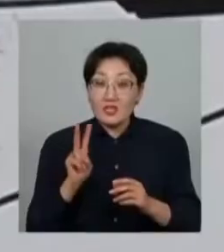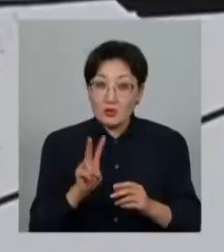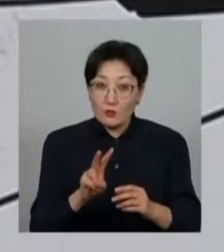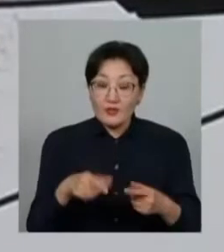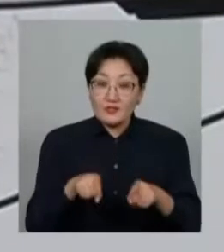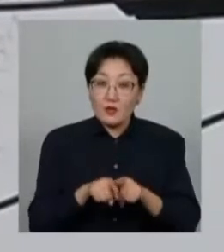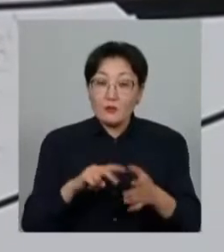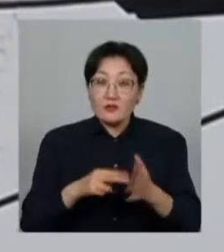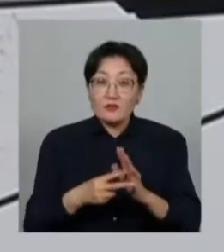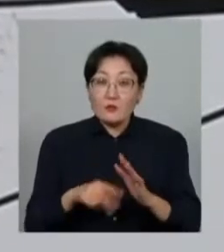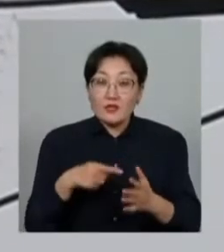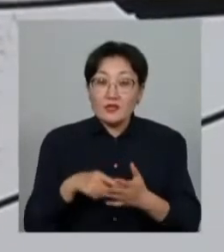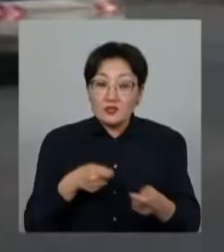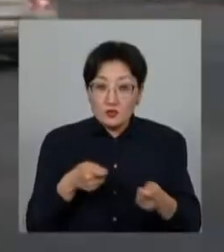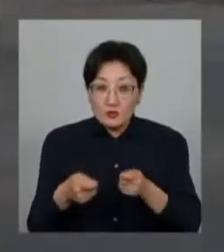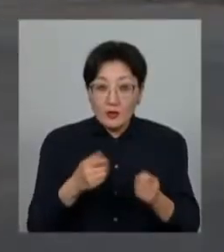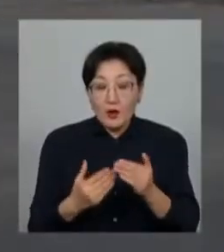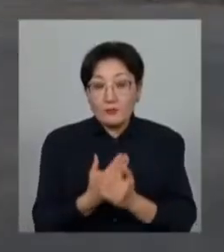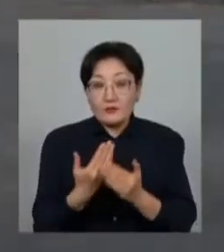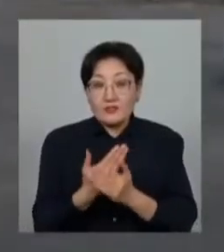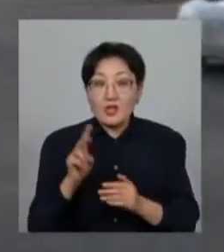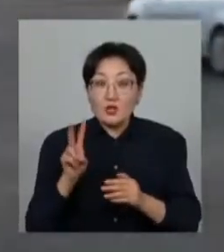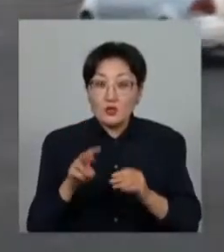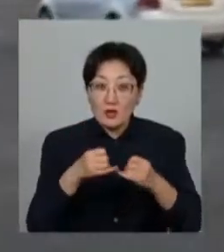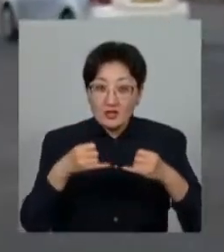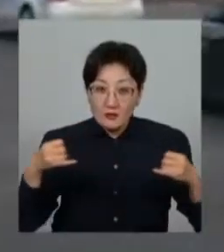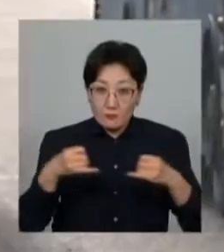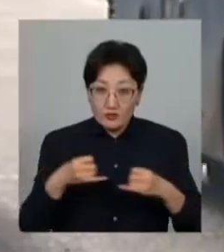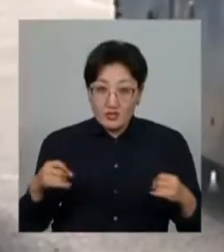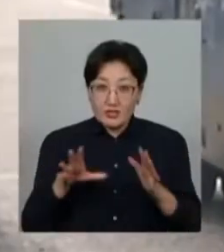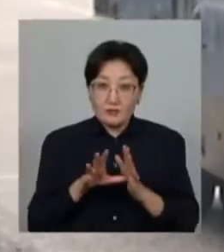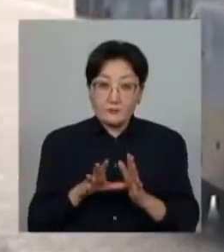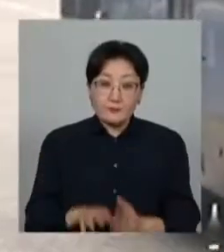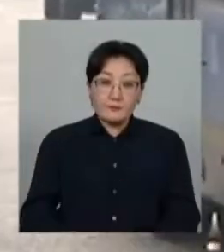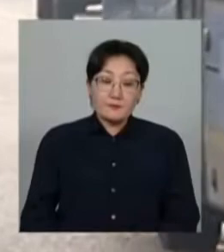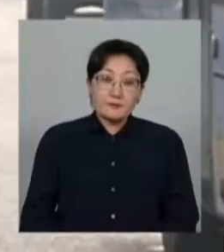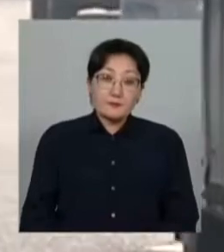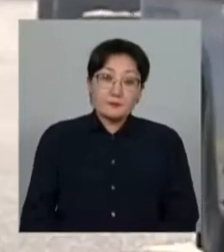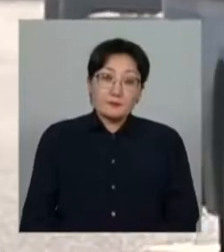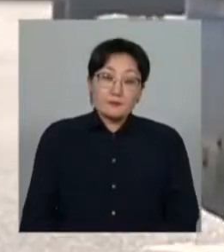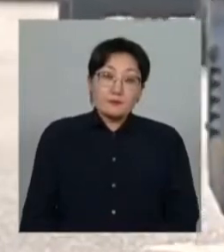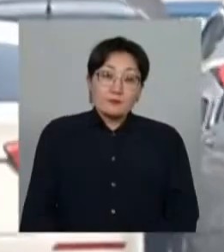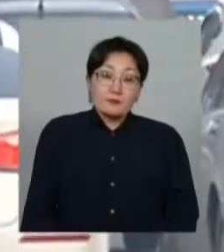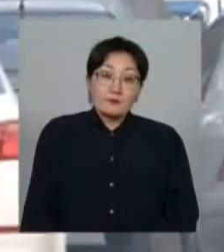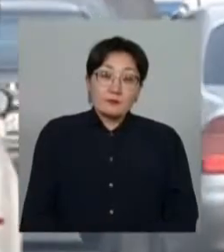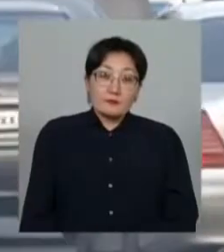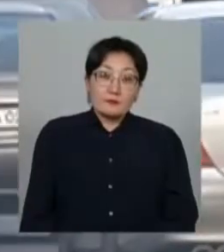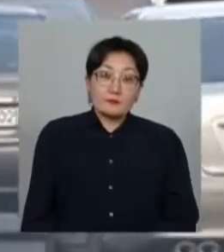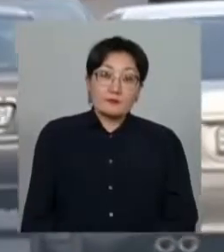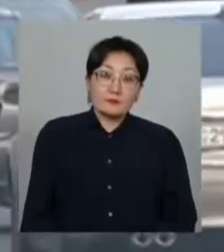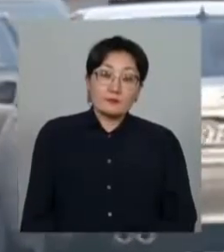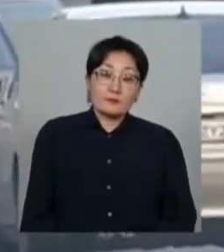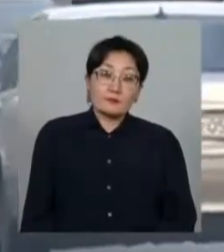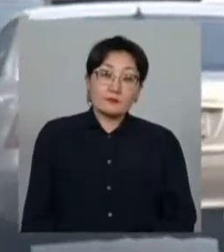троллейбусов. Также в планах городских властей обновление троллейбусных линий. Айн Рафина Рихпаева, Мурат Тайжанов, телеканал